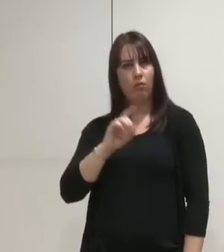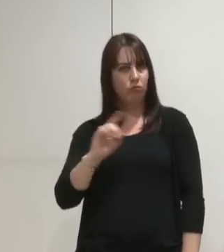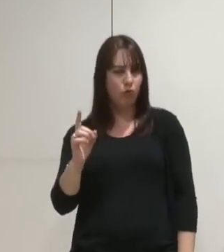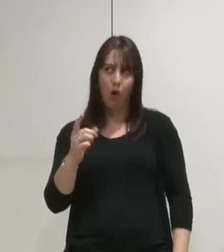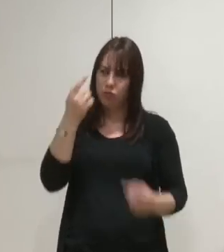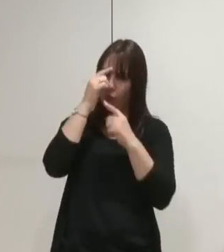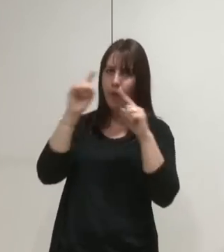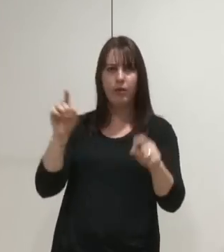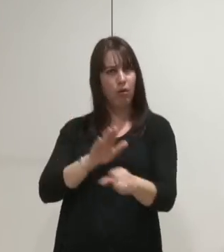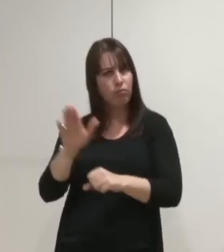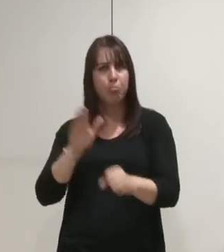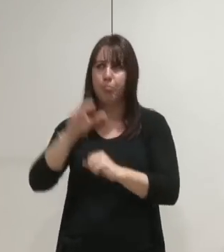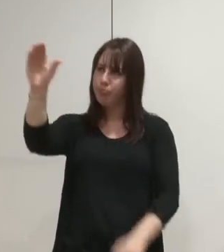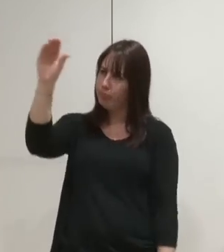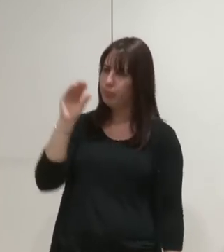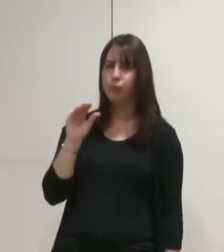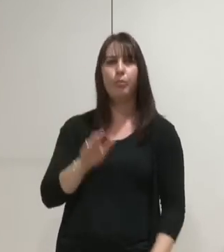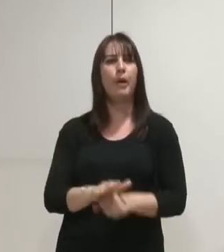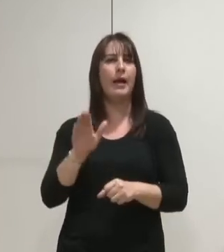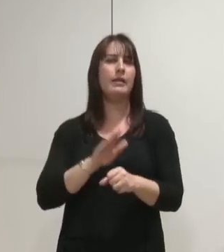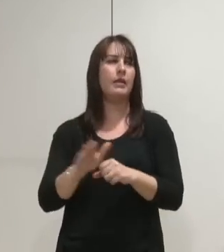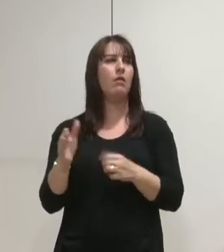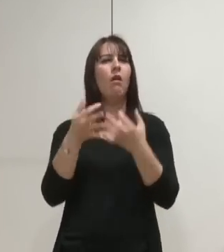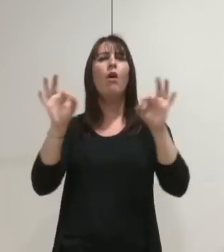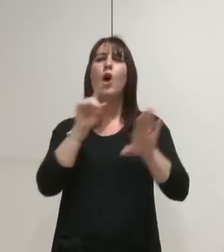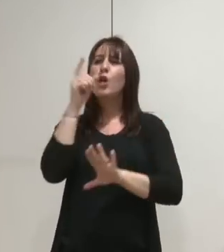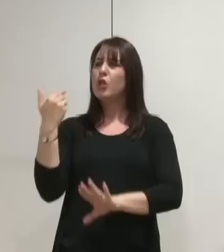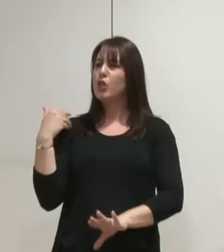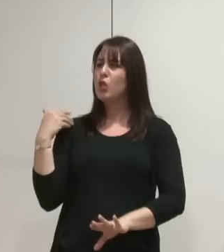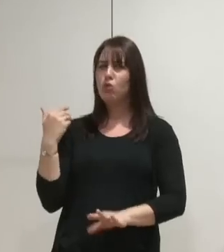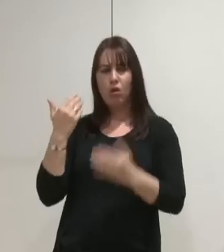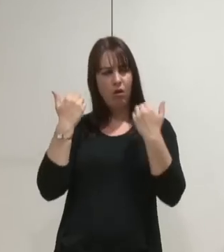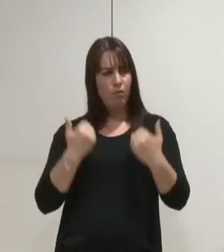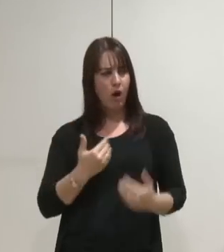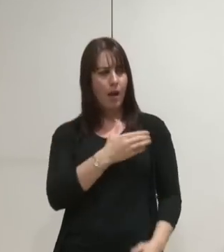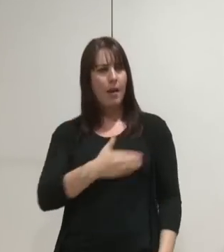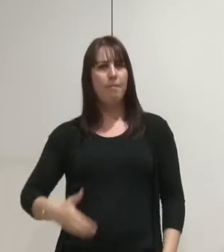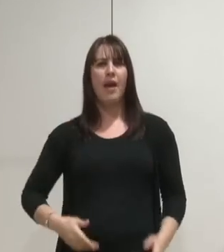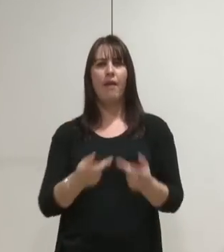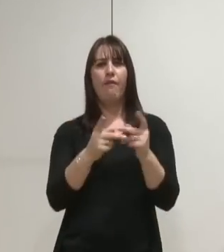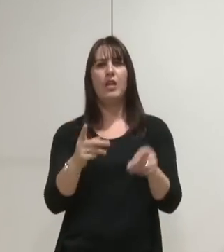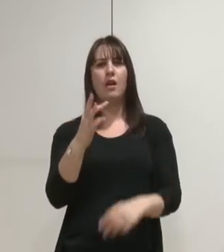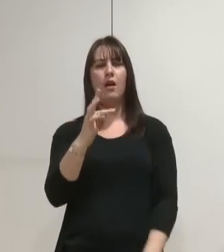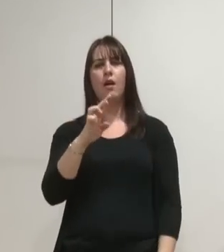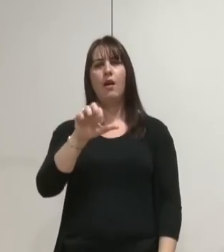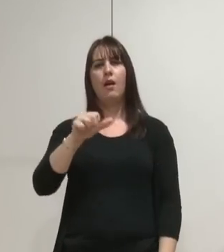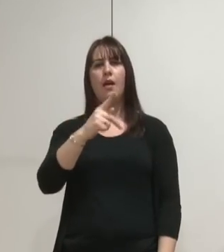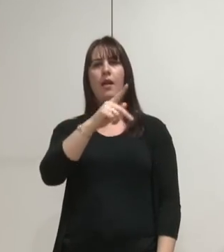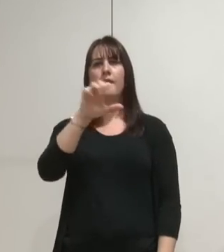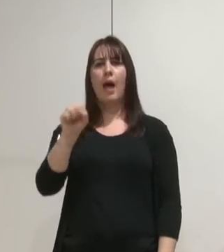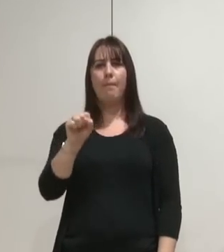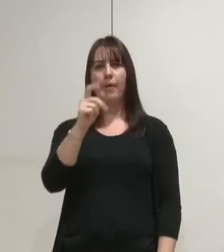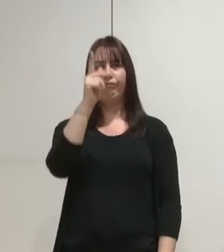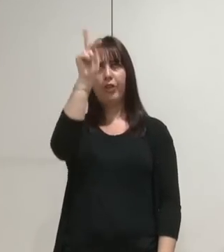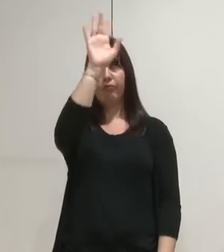positive j'en parlais encore il y a une dizaine de jours avec le maire de trappe qui est un camarade